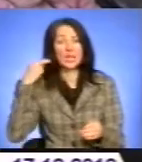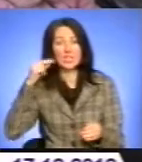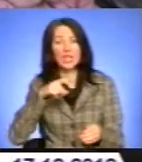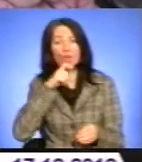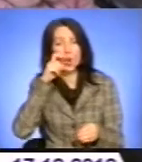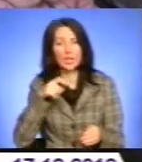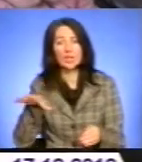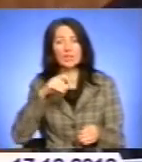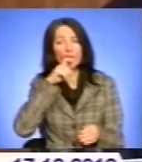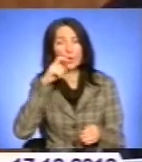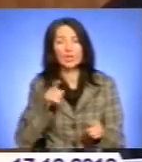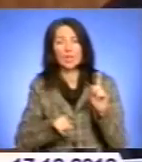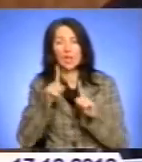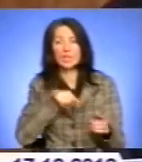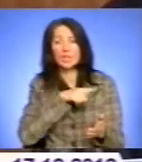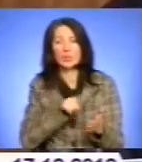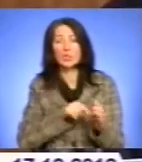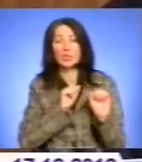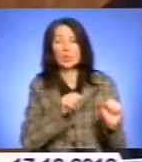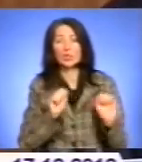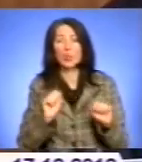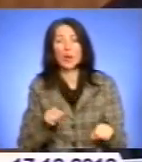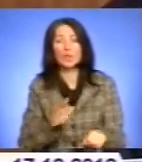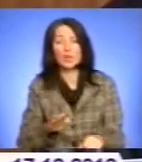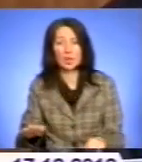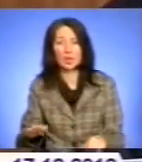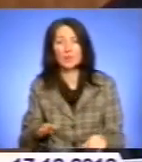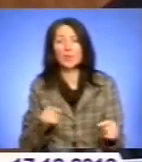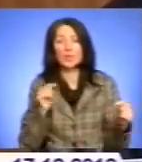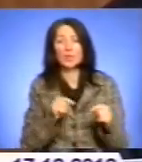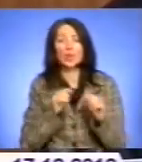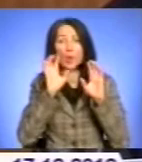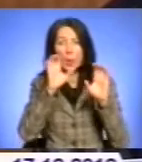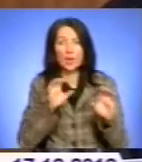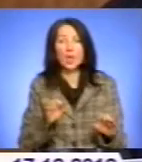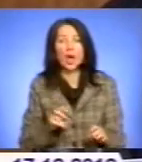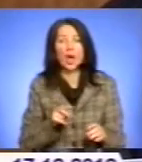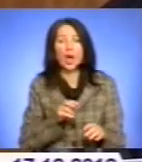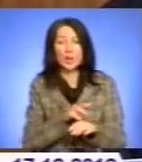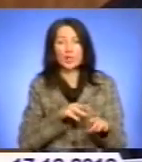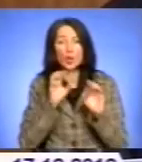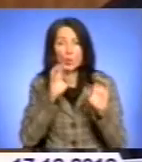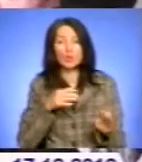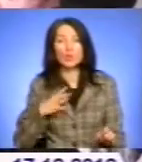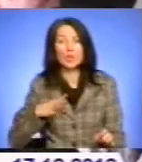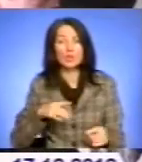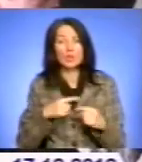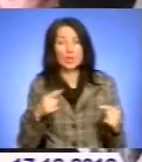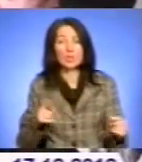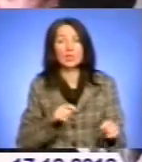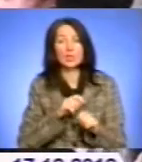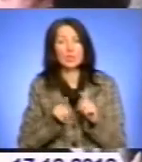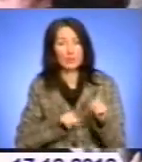питань захисту прав дитини. Зведення нового кримінально-процесуального кодексу, ми надіємося, що на певні зручення. Чому?